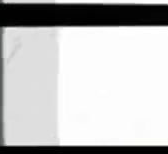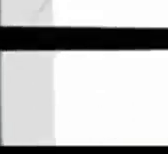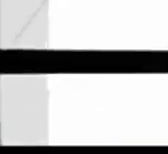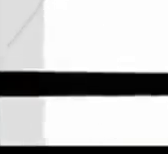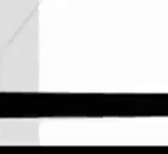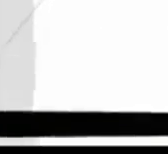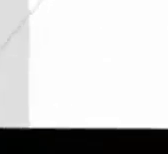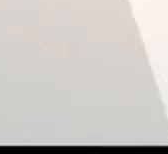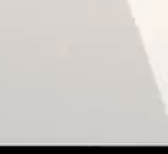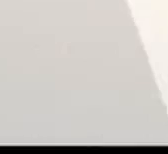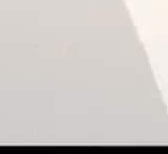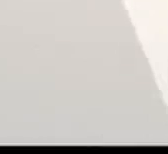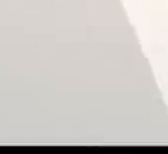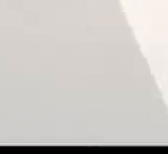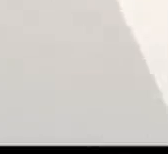ام